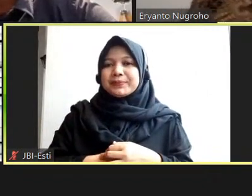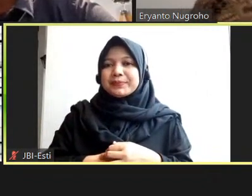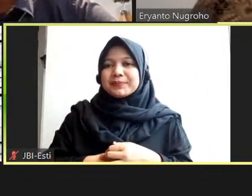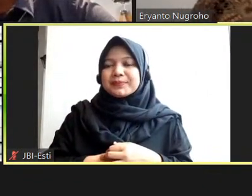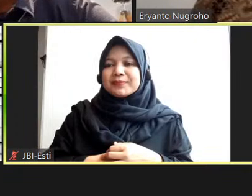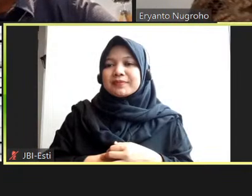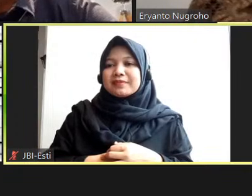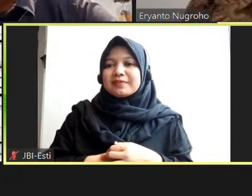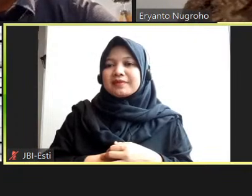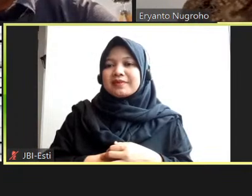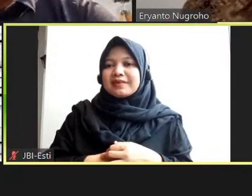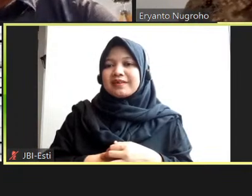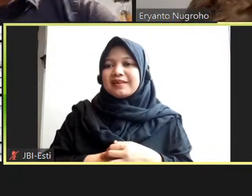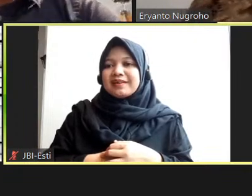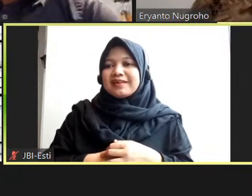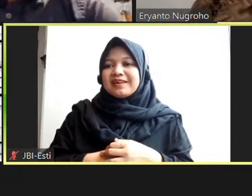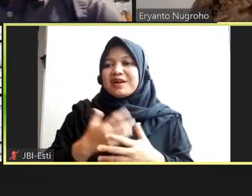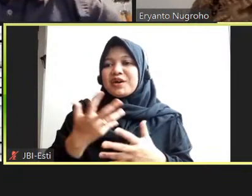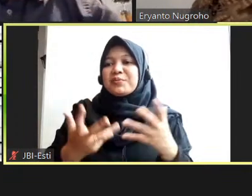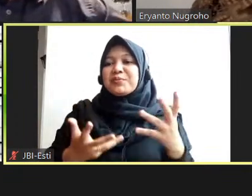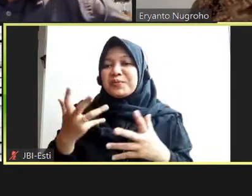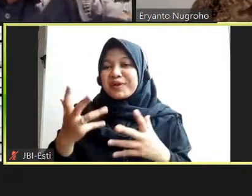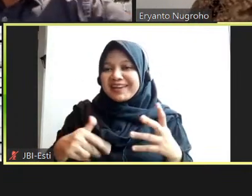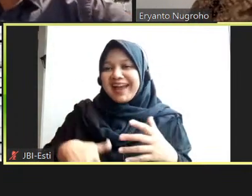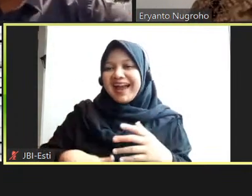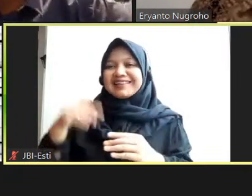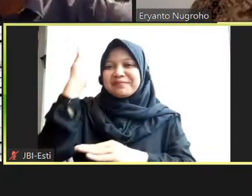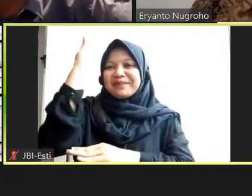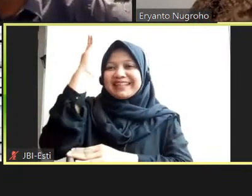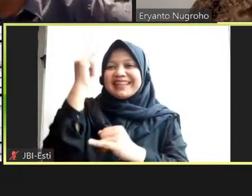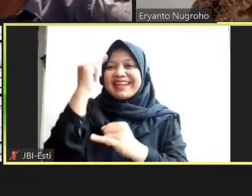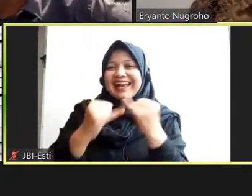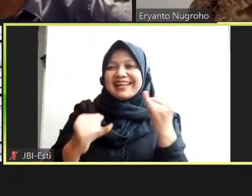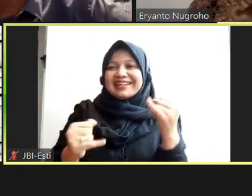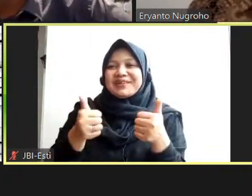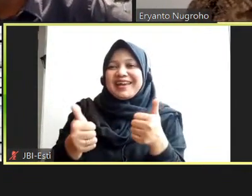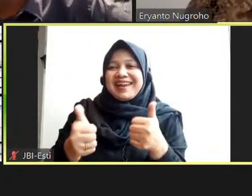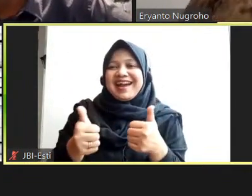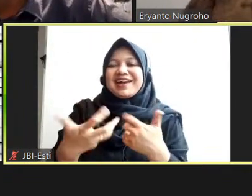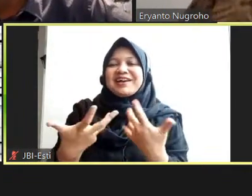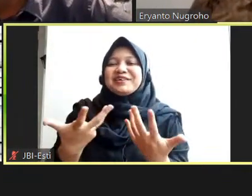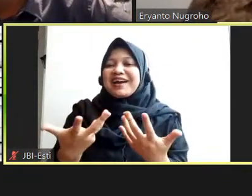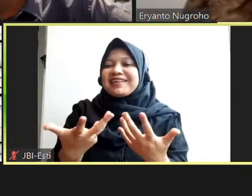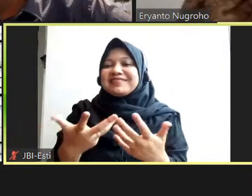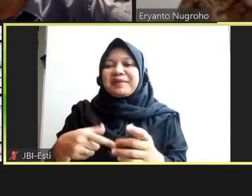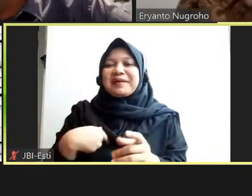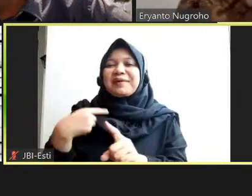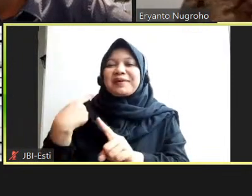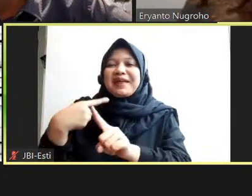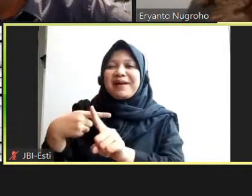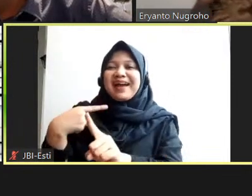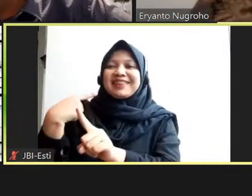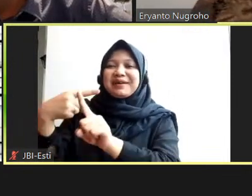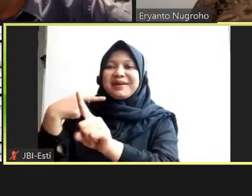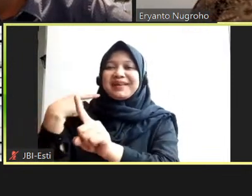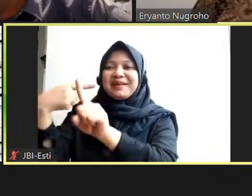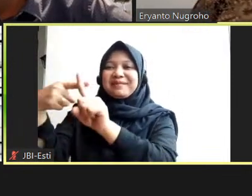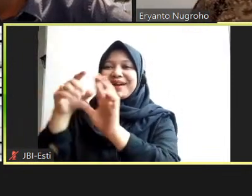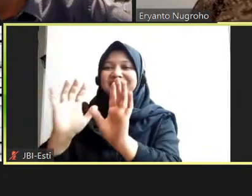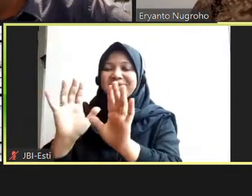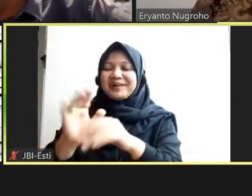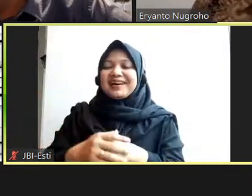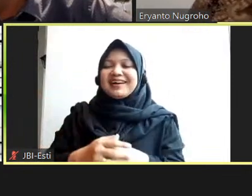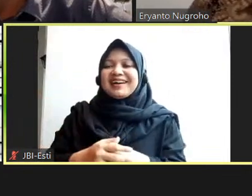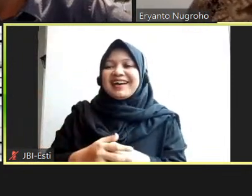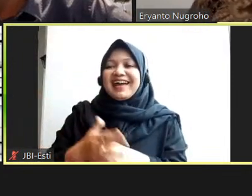Mungkin enaknya jadi pembicara yang terakhir, sebetulnya tinggal menambah-nambahkan saja poin-poinnya. Tadi dari beberapa pertanyaan kunci